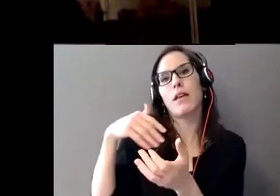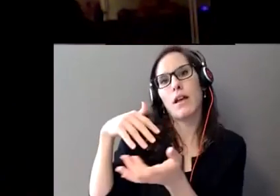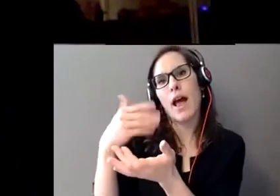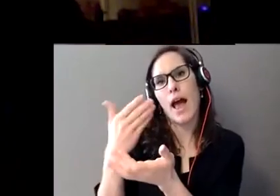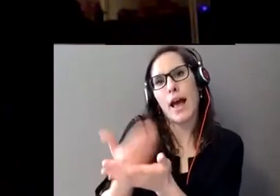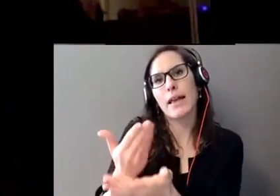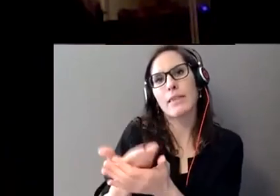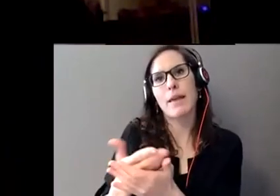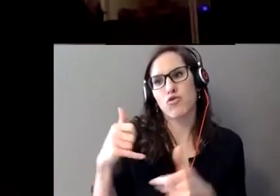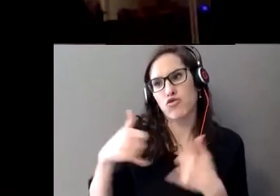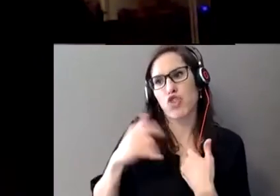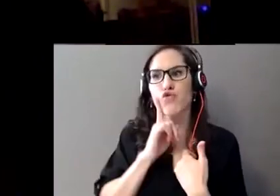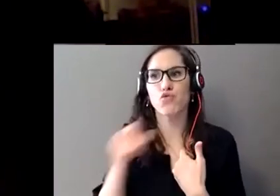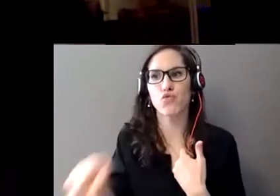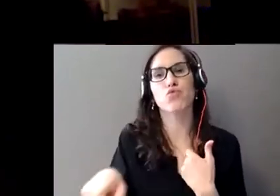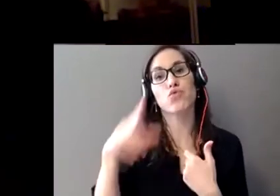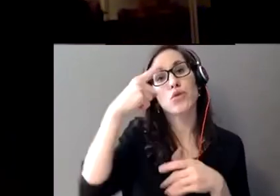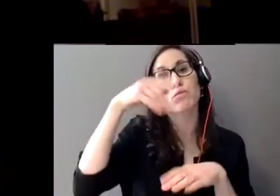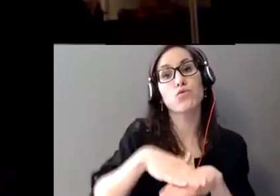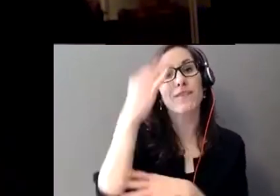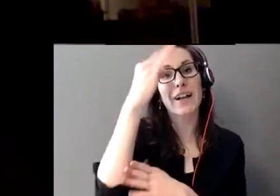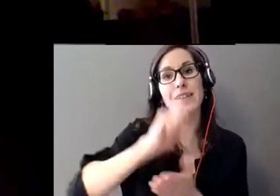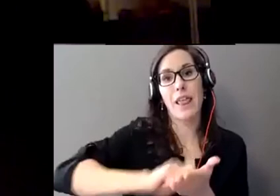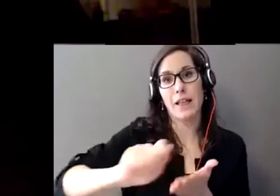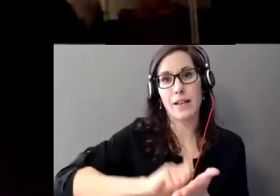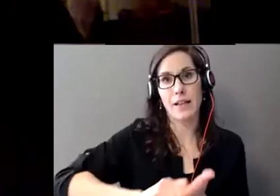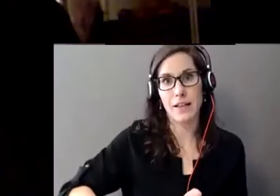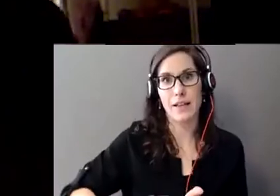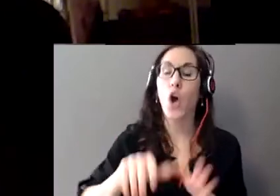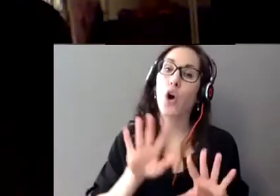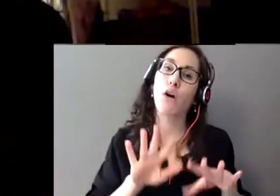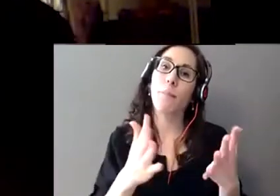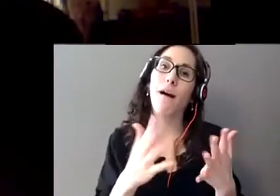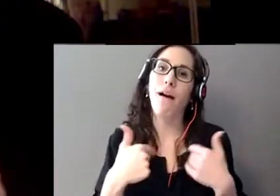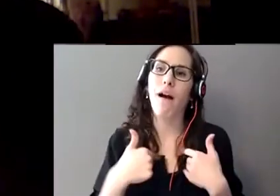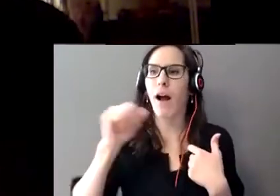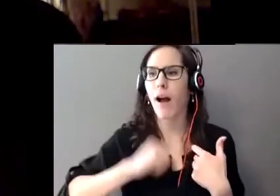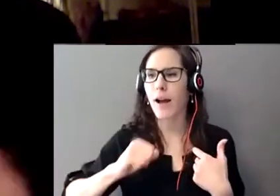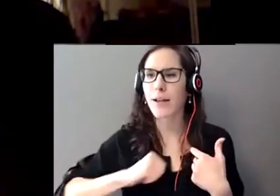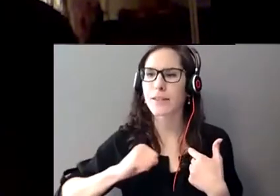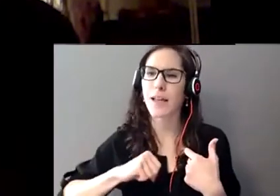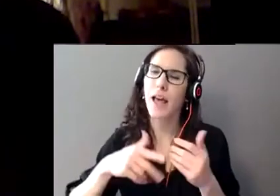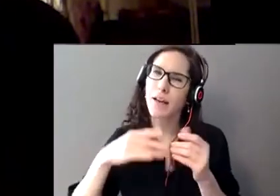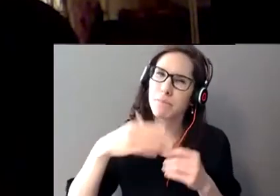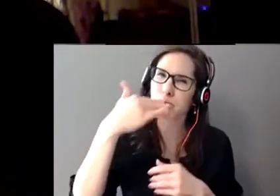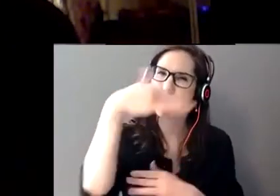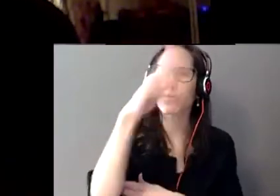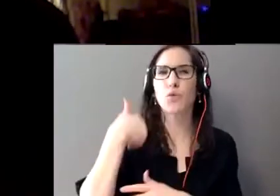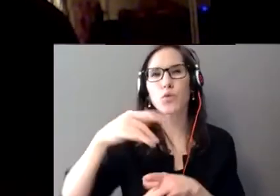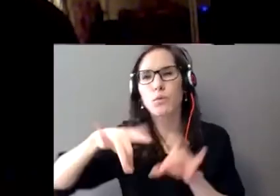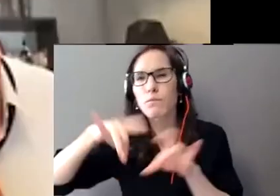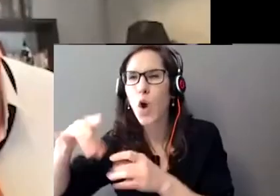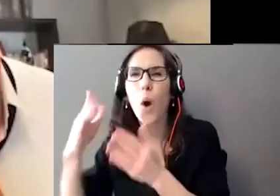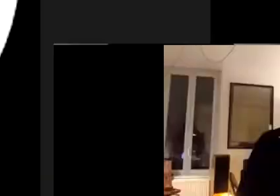en français écrits, en participant à une meilleure identification de leurs besoins d'aménagement et en explorant la mise en place de